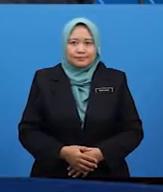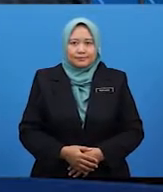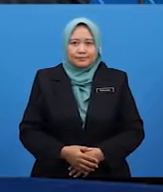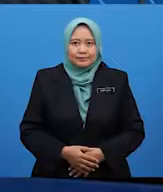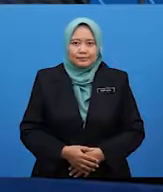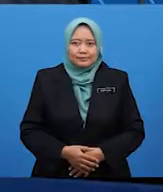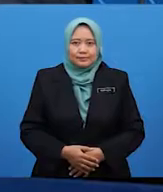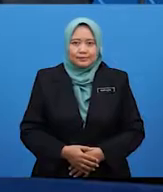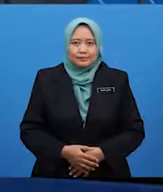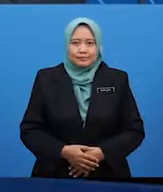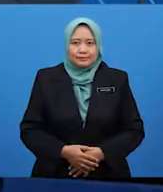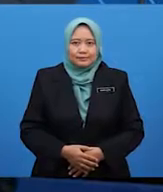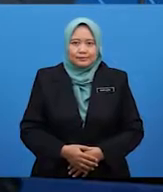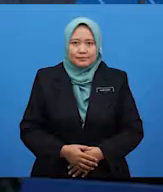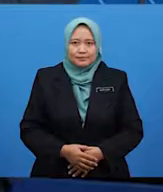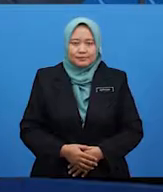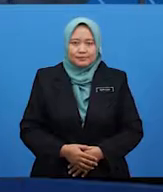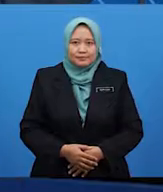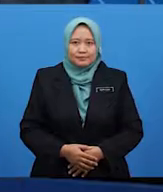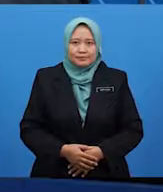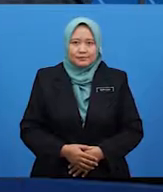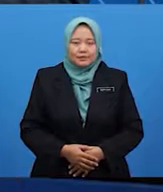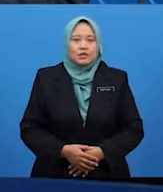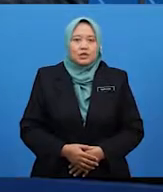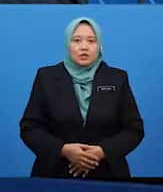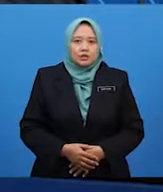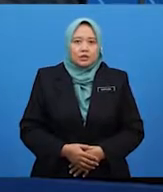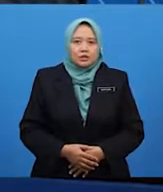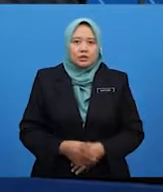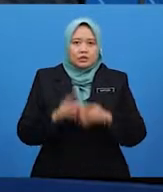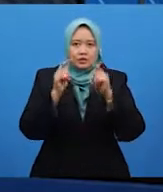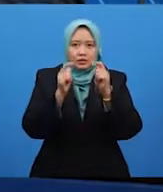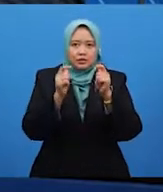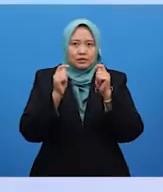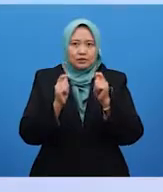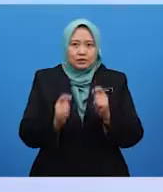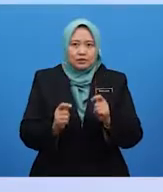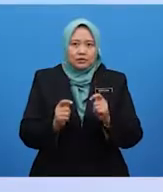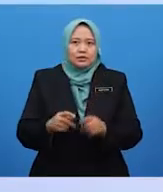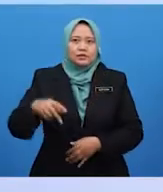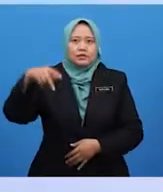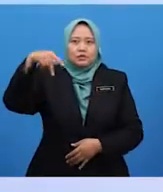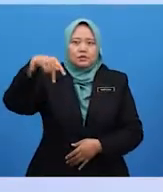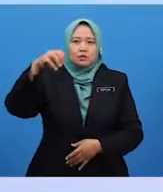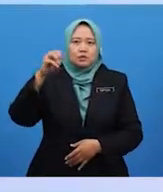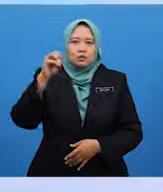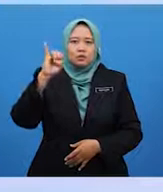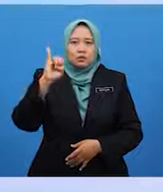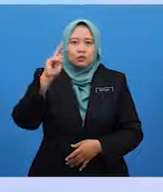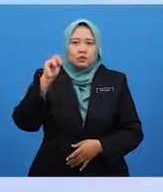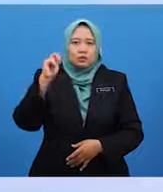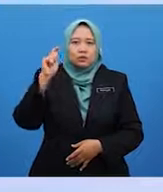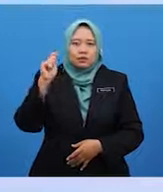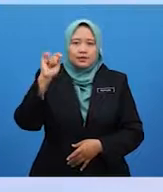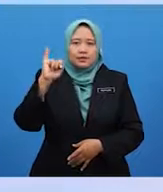Cikgu Wan, jangan terlupa kita ada juga teknik pointillism. Ya, bukan pointillism, pointillism. Ataupun